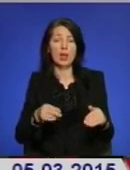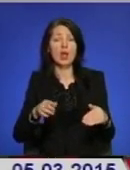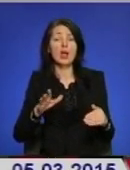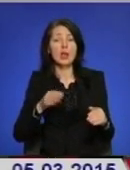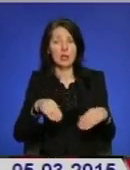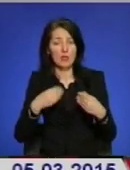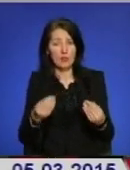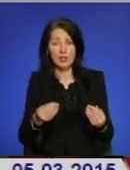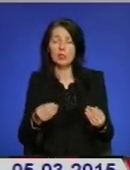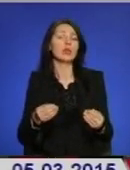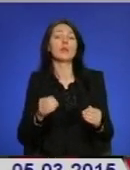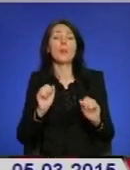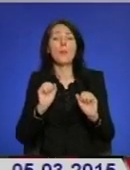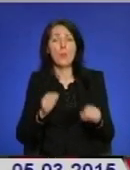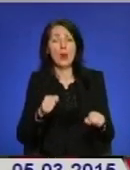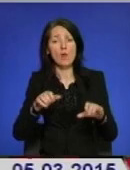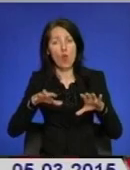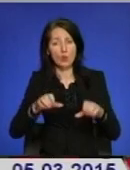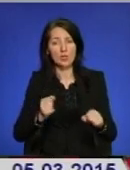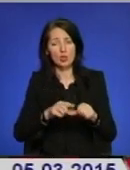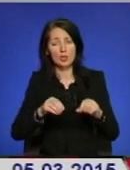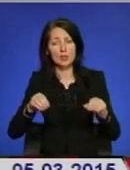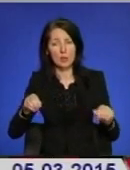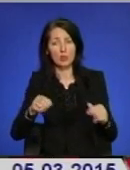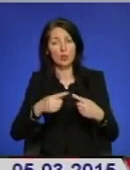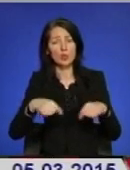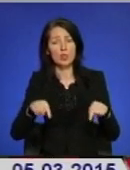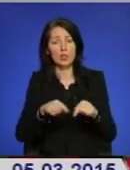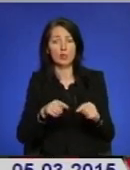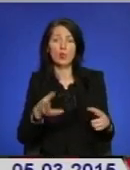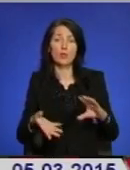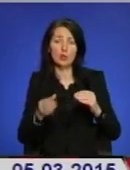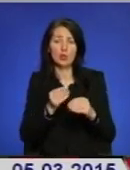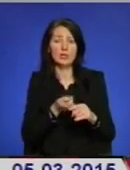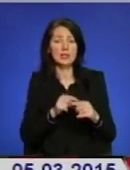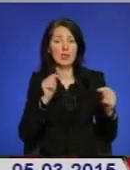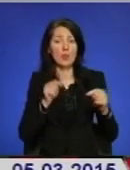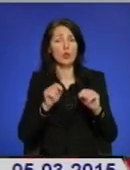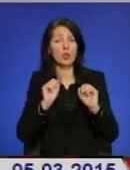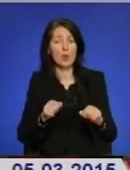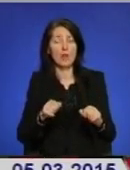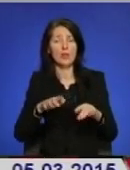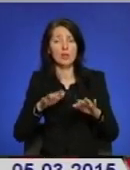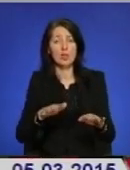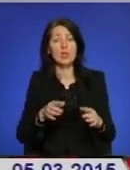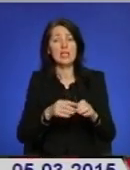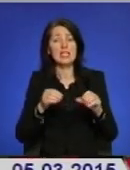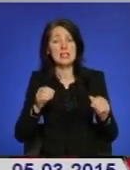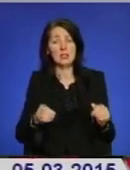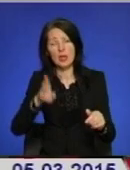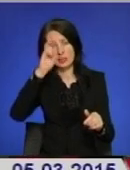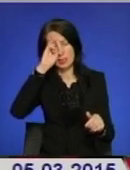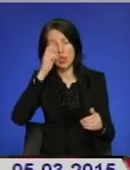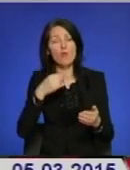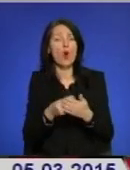зазначену земельну ділянку. І внаслідок цих протиправних дій посадовця із земель Державного лісового фонду вибула